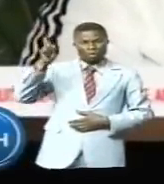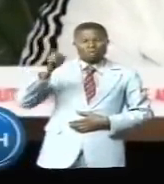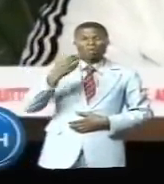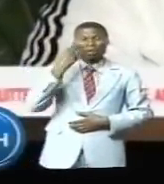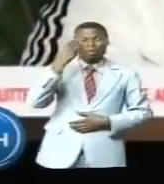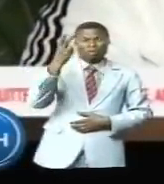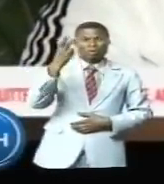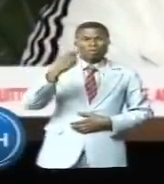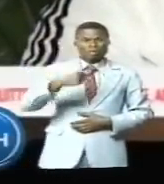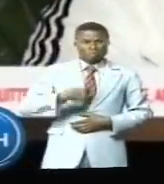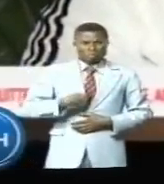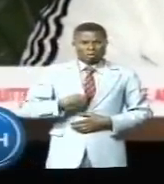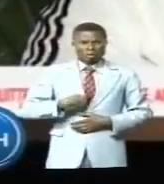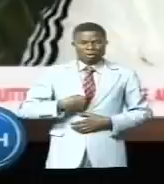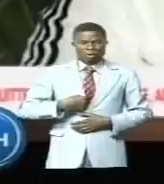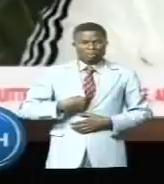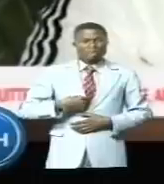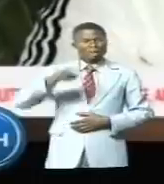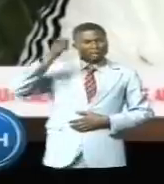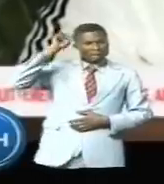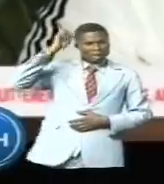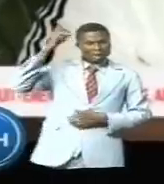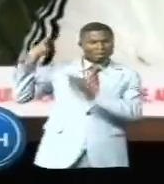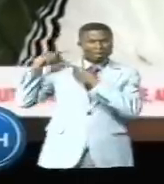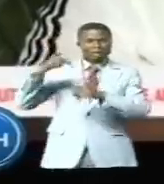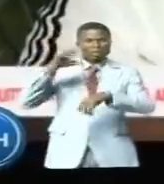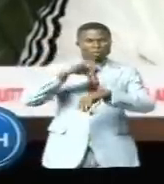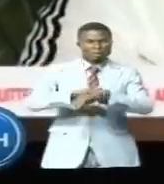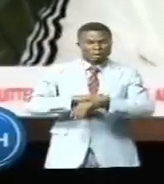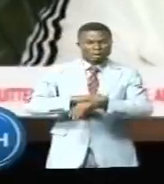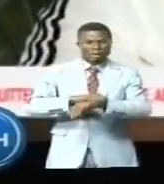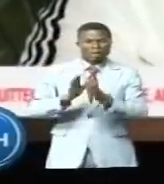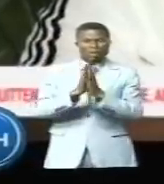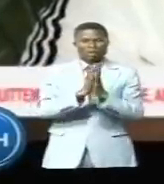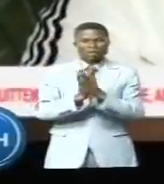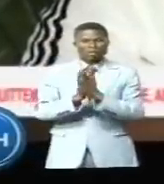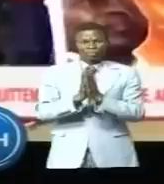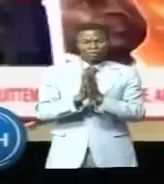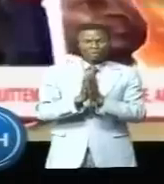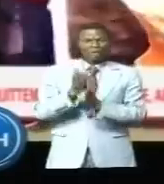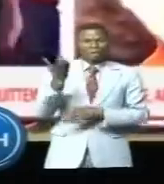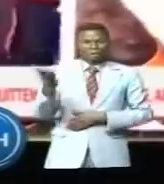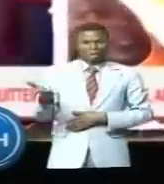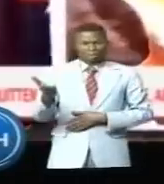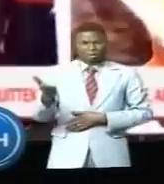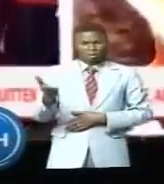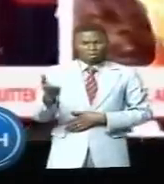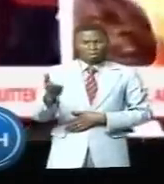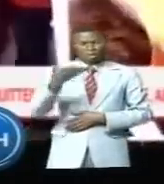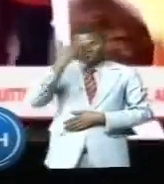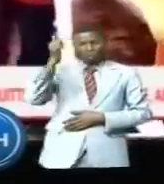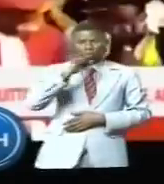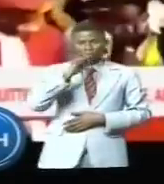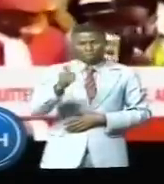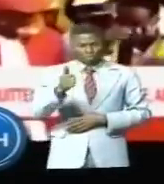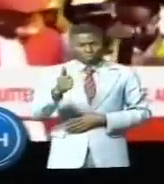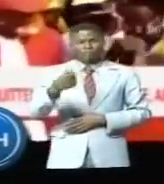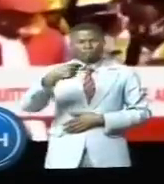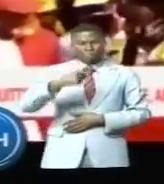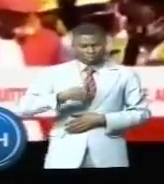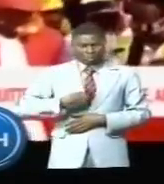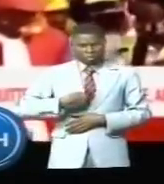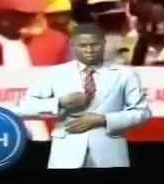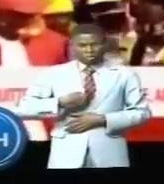suivi pendant très longtemps depuis l'arrestation de notre président national. N'oubliez pas que c'est moi qui fus